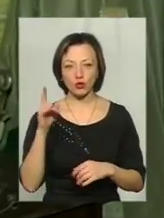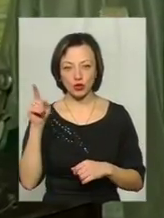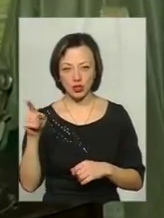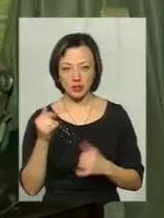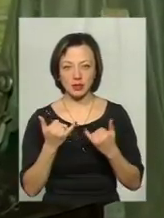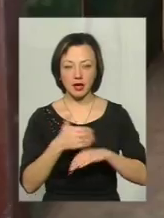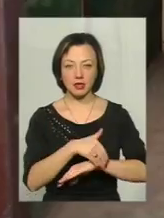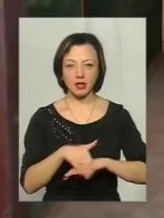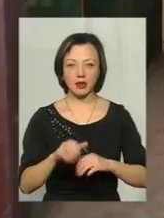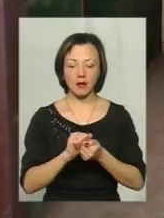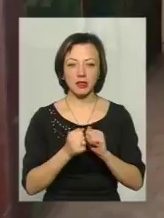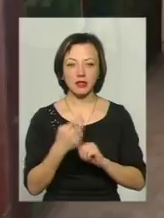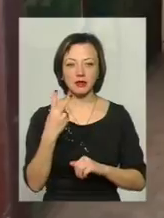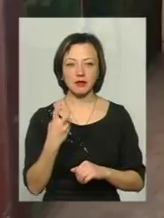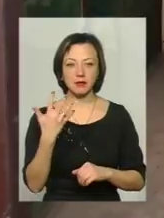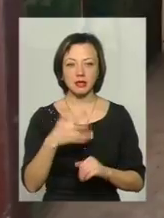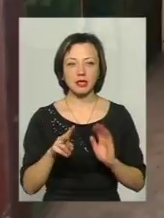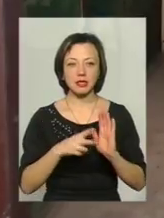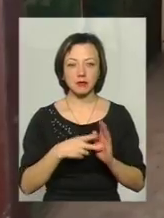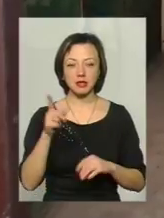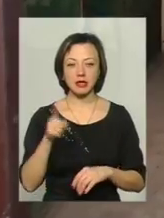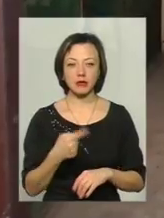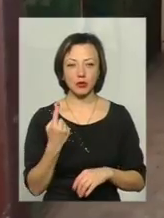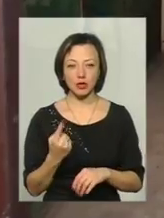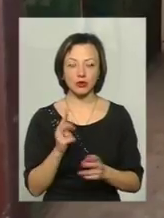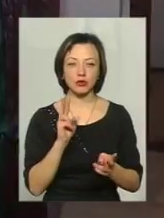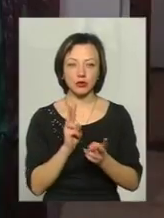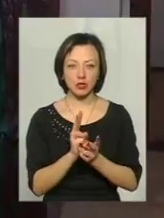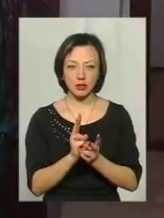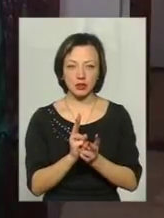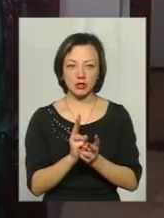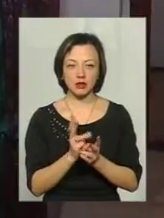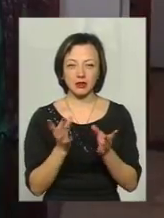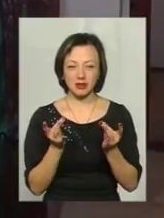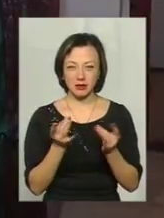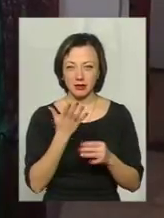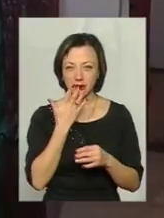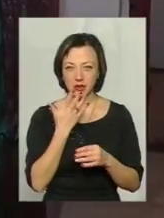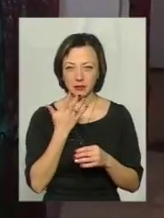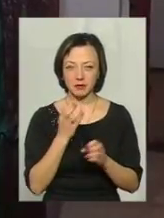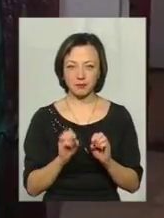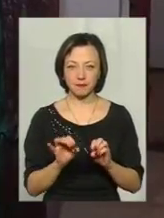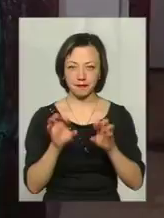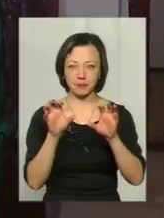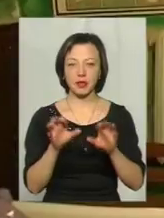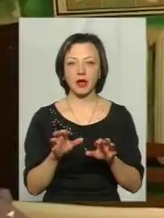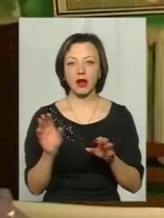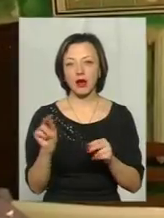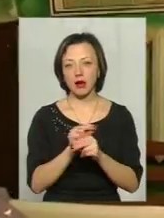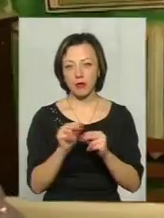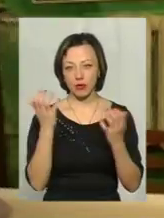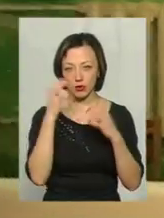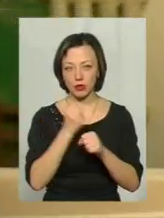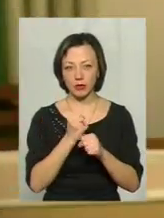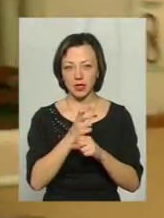що за адресою Кам'янецька 257/1, зустріла стійким запахом сирості та плісняви. І хоча косметичний ремонт тут